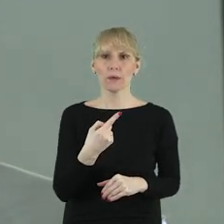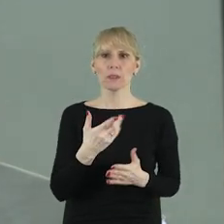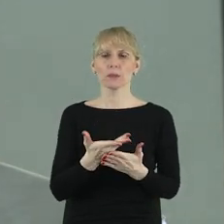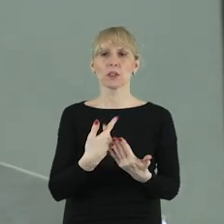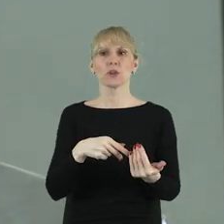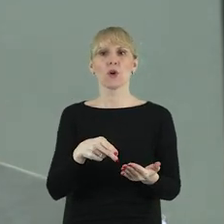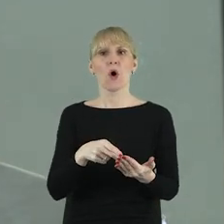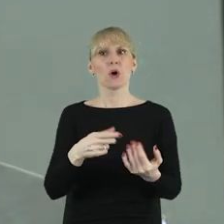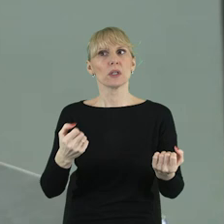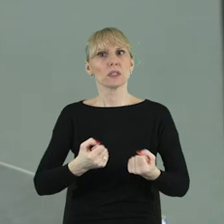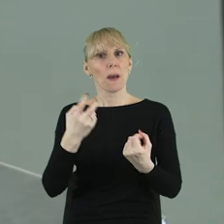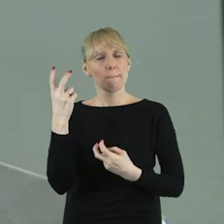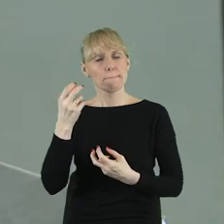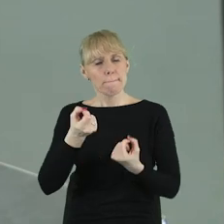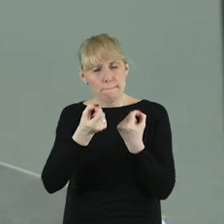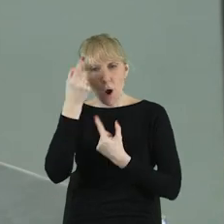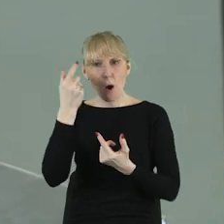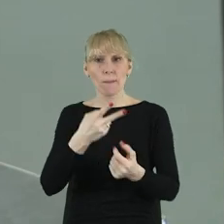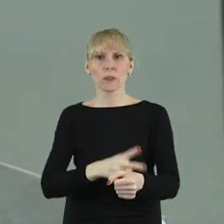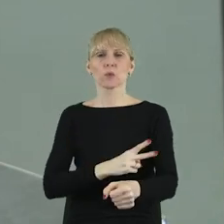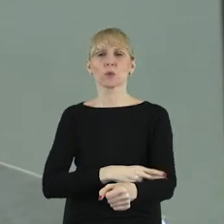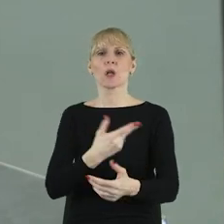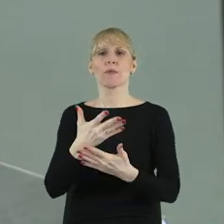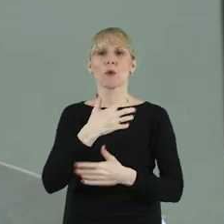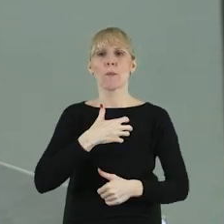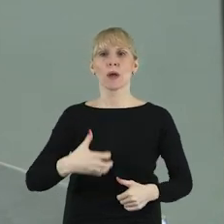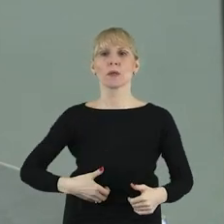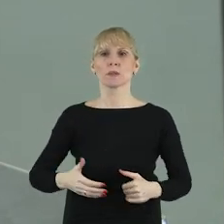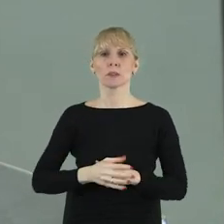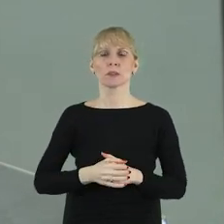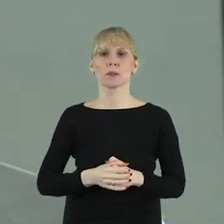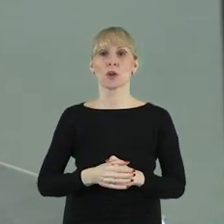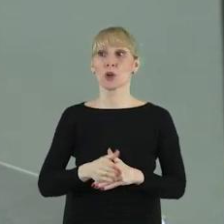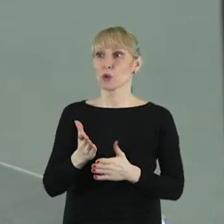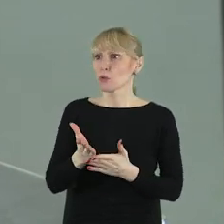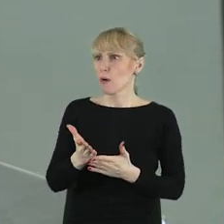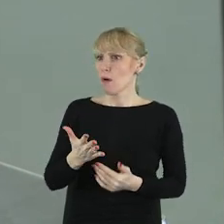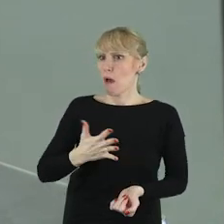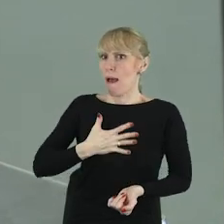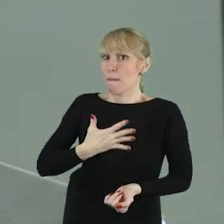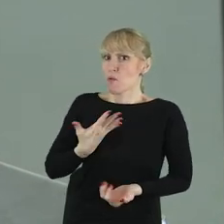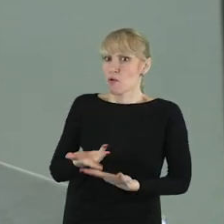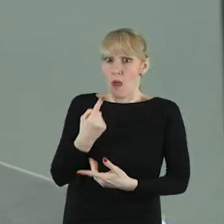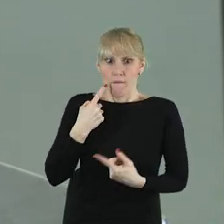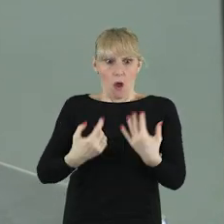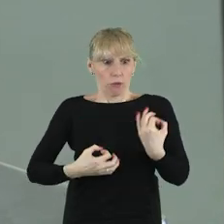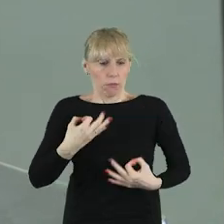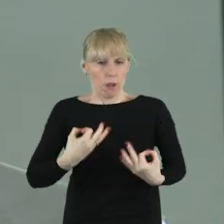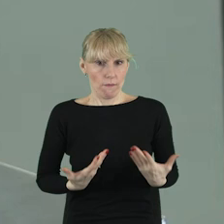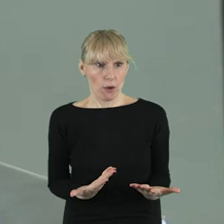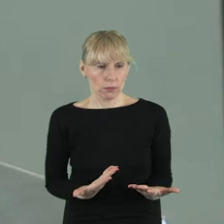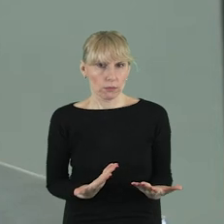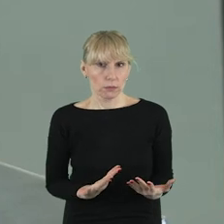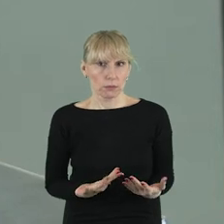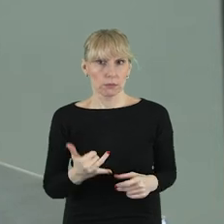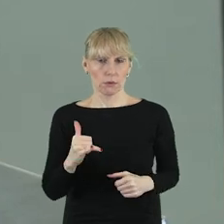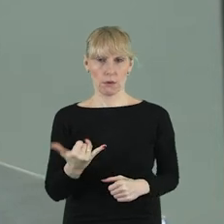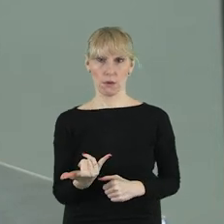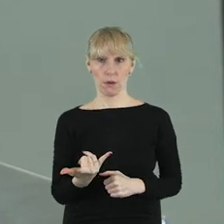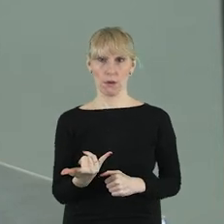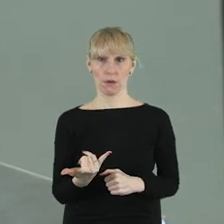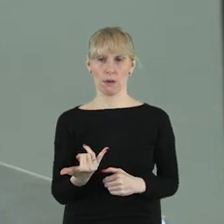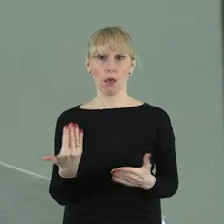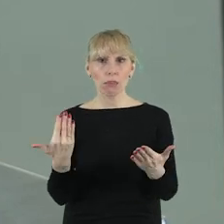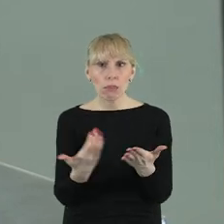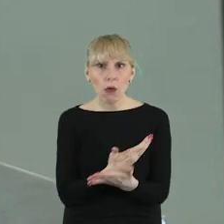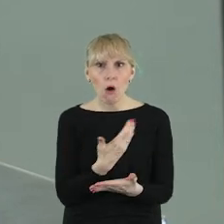inicjatywa Urzędu Marszałkowskiego, a wręcz pana marszałka, obudzi wątpliwości, zwłaszcza, że cóż,